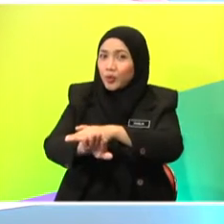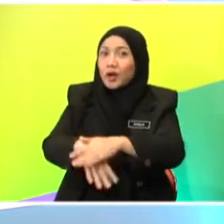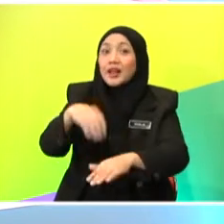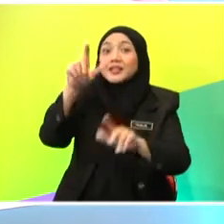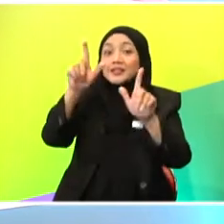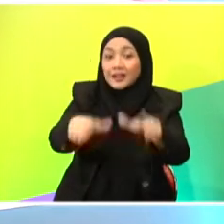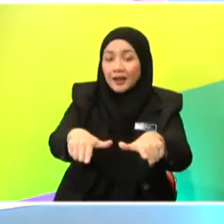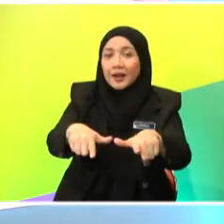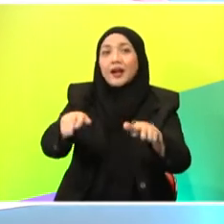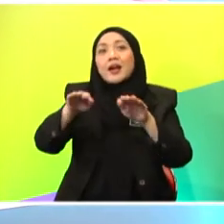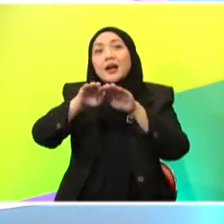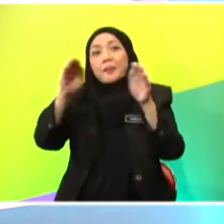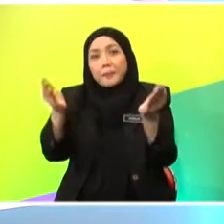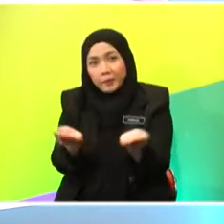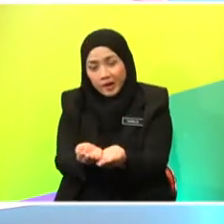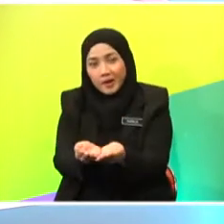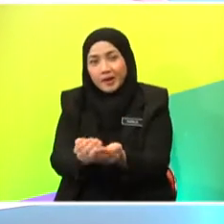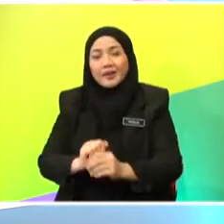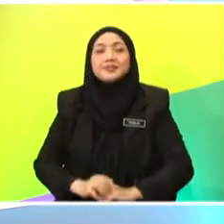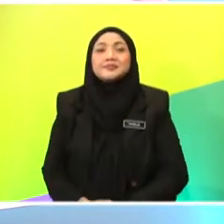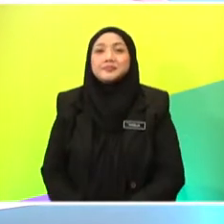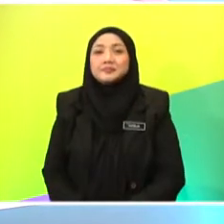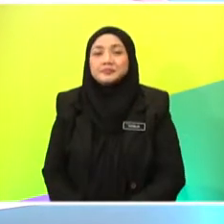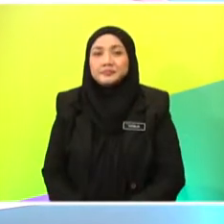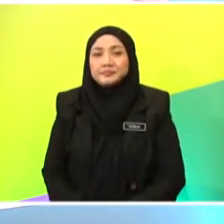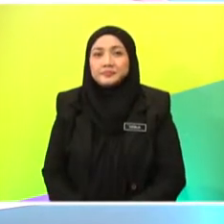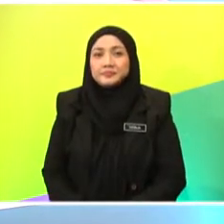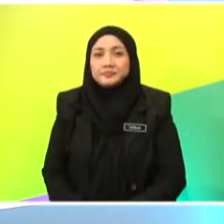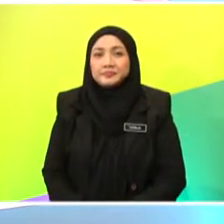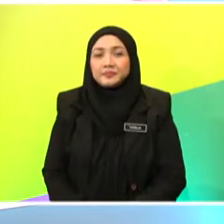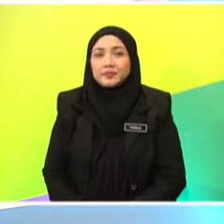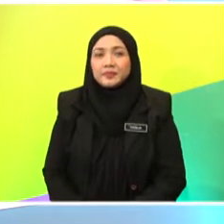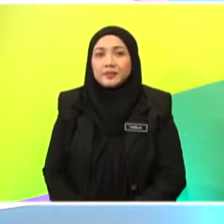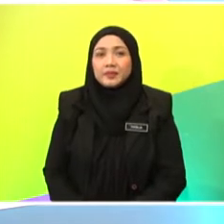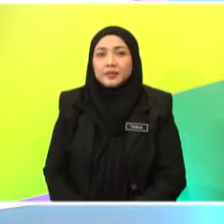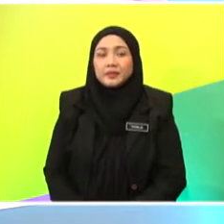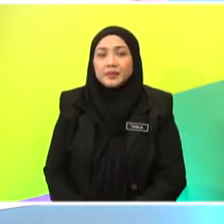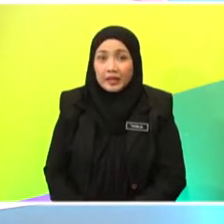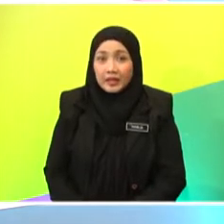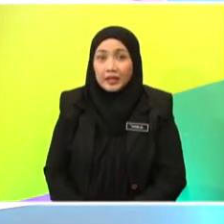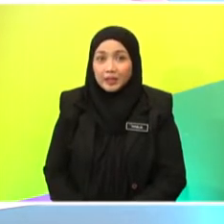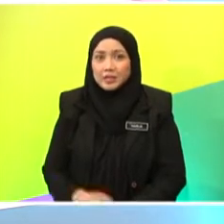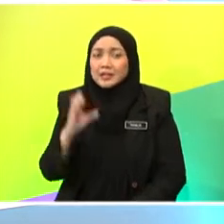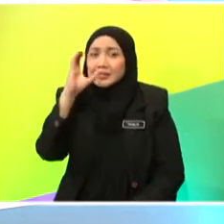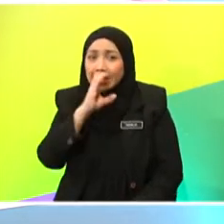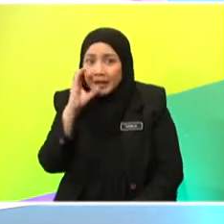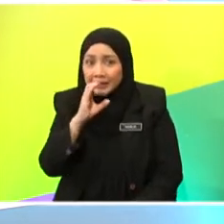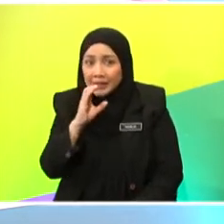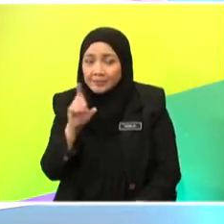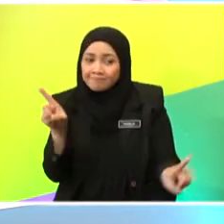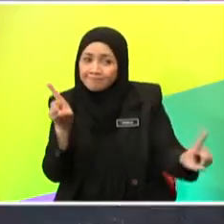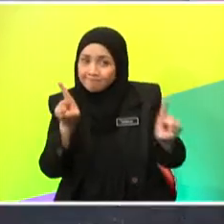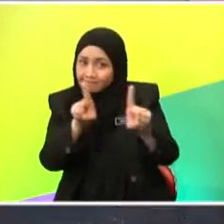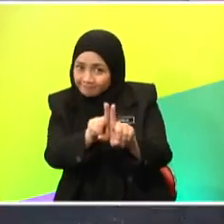bola Oke kita a chemical ini adalah Pak dan memadat kecepatan objek dengan